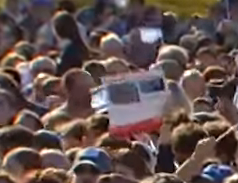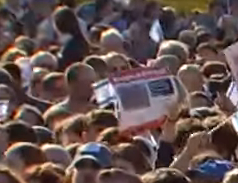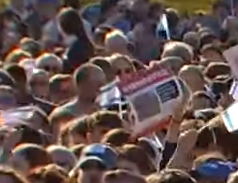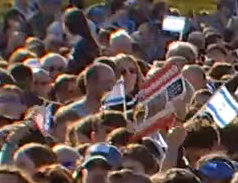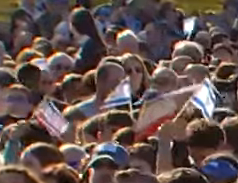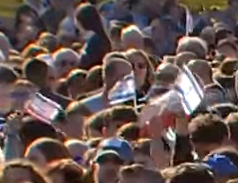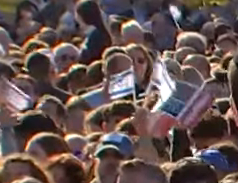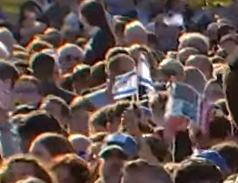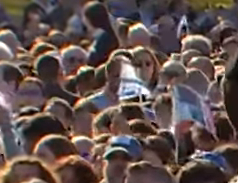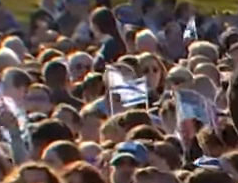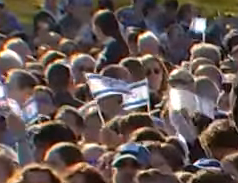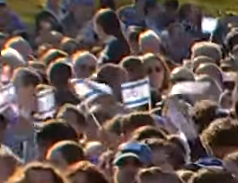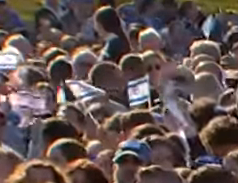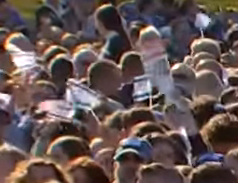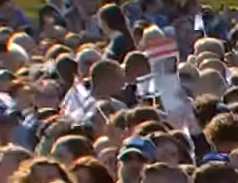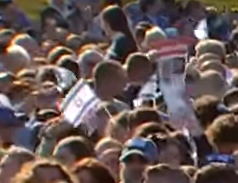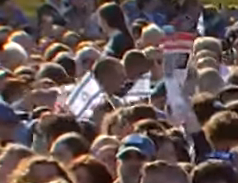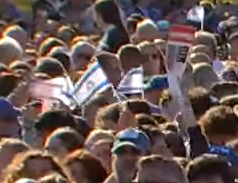והצלחה